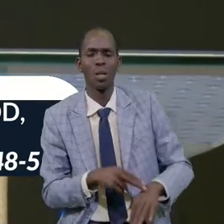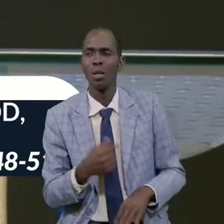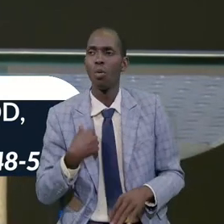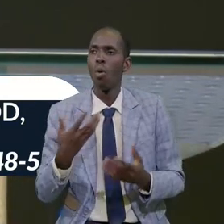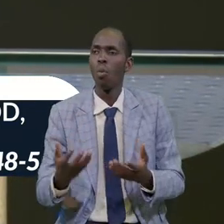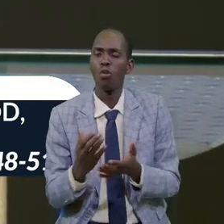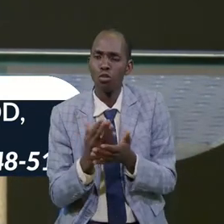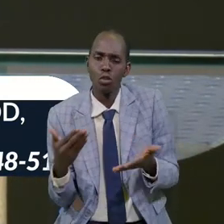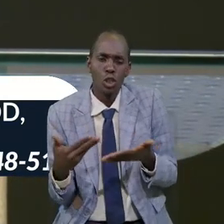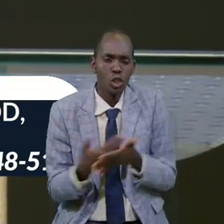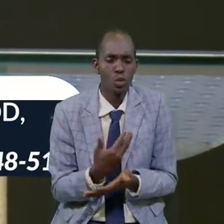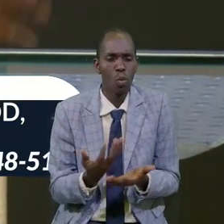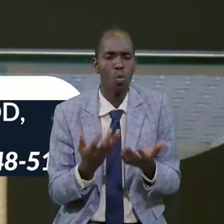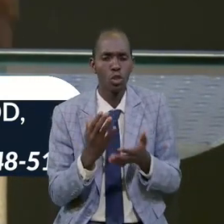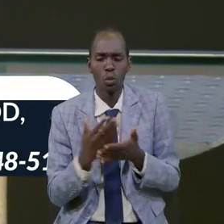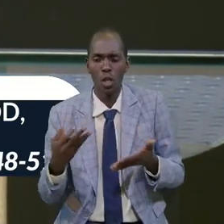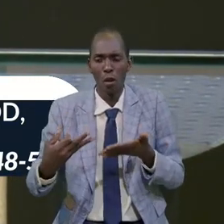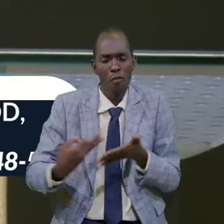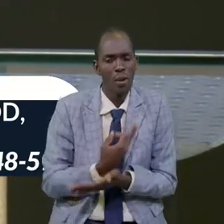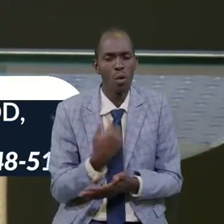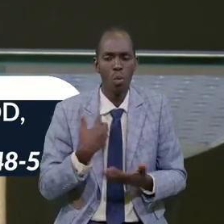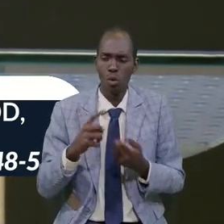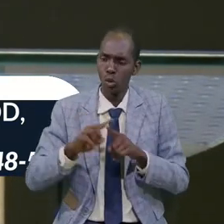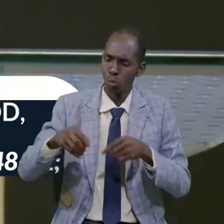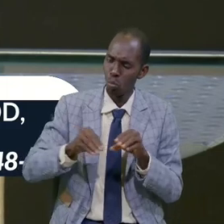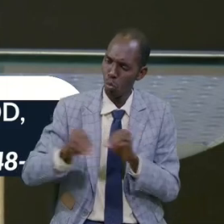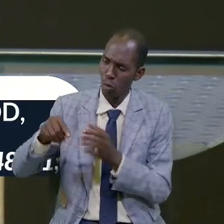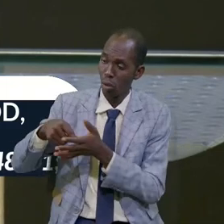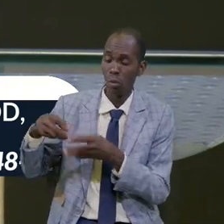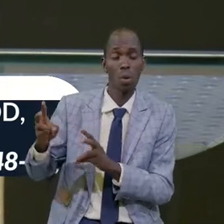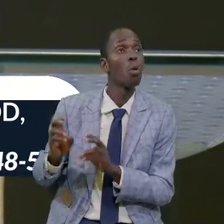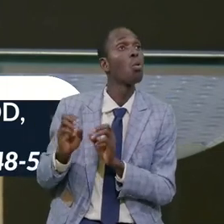Nous voyons quelque chose de nouveau, quelque chose de frais. Nous voulons emprunter cette